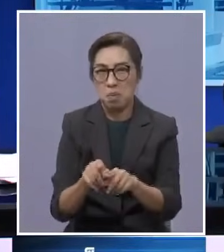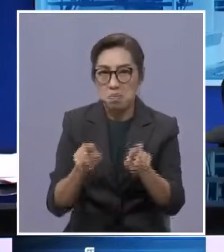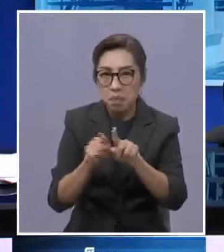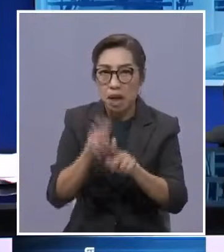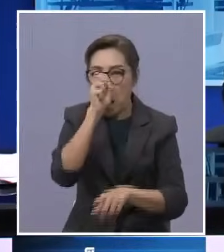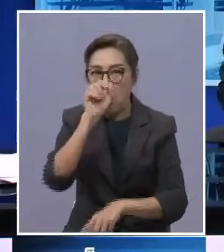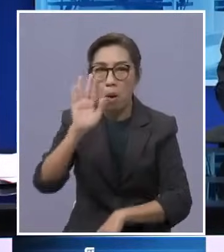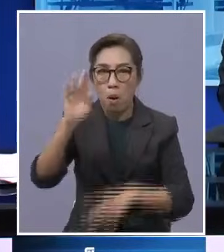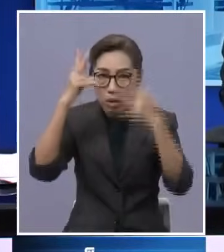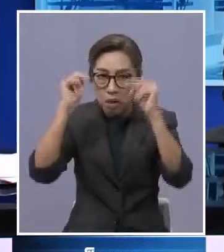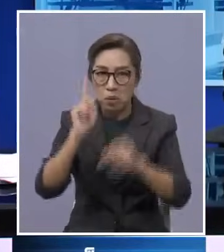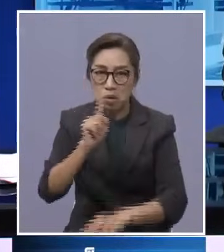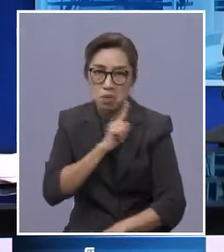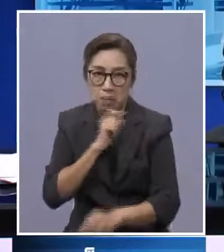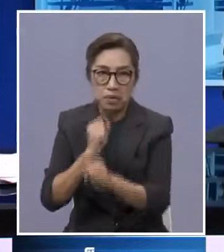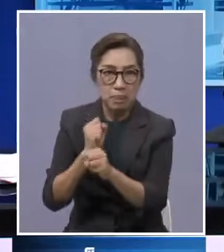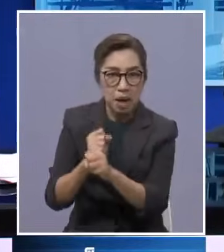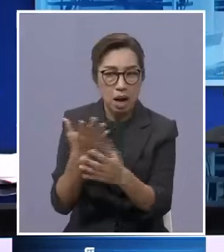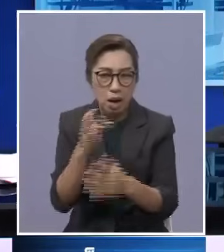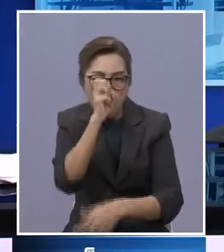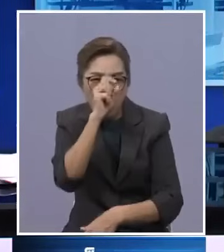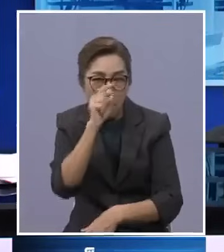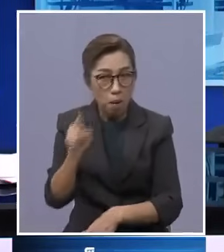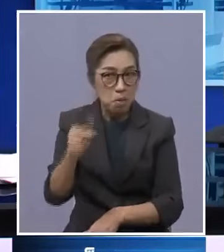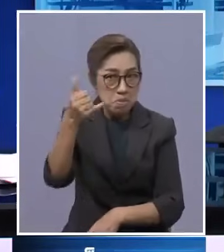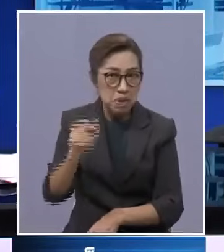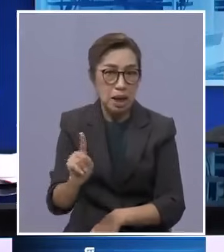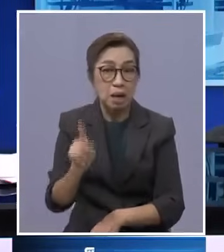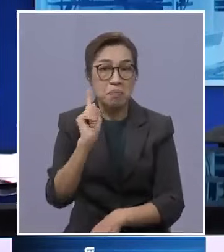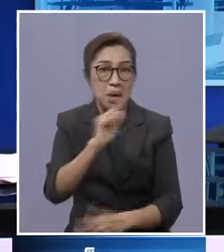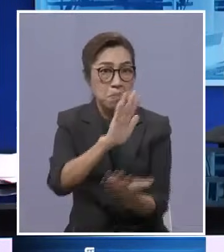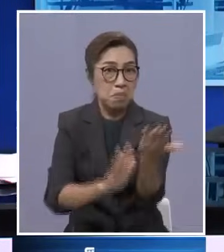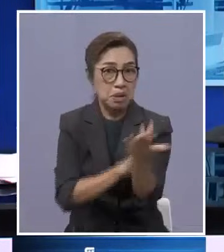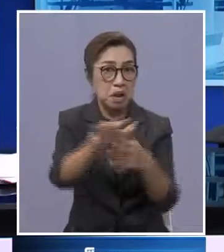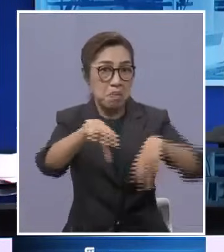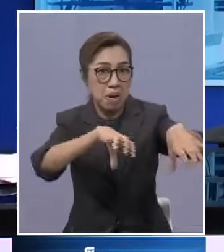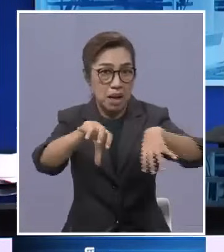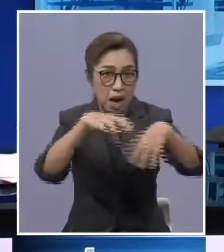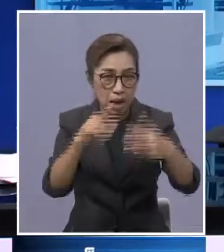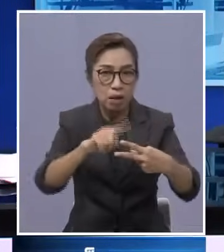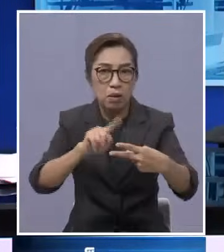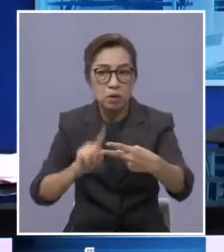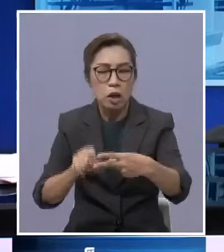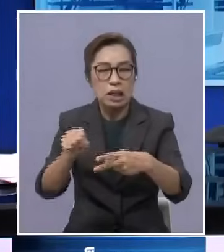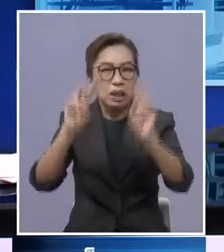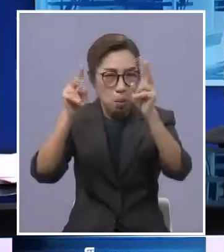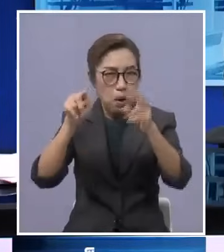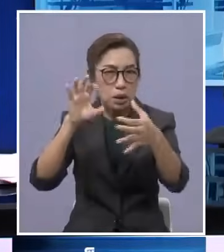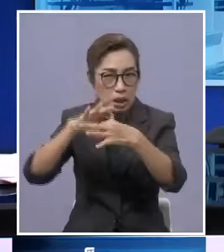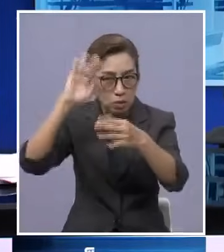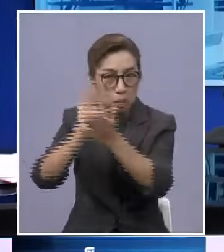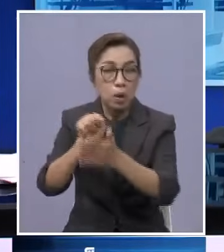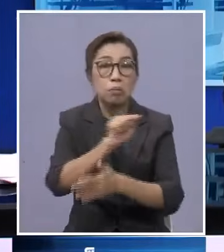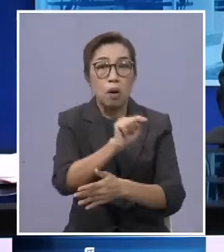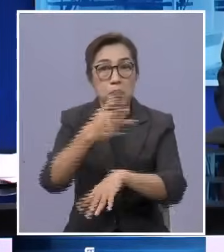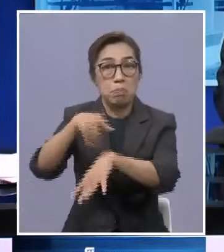ะครับในเรื่องของการทำหน้าที่คือนอกเหนือจากการบริหารงานในราชการแผ่นดินแล้วเนี่ยไอ้ประเด็นเนี้ยการที่ไปเป็นนั่ง